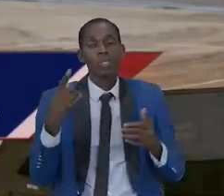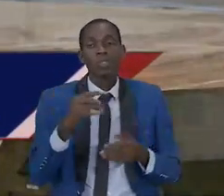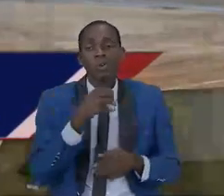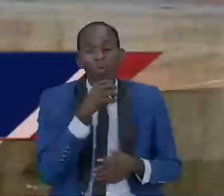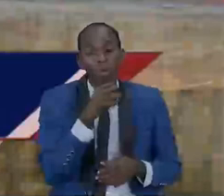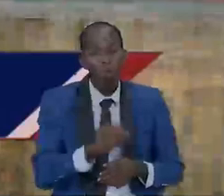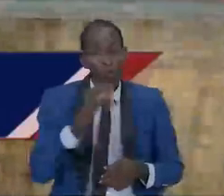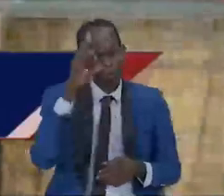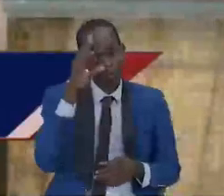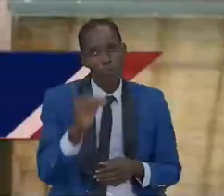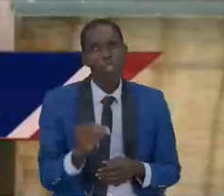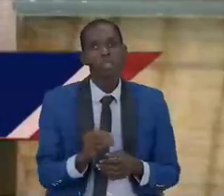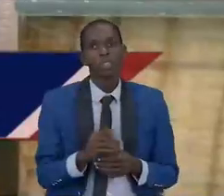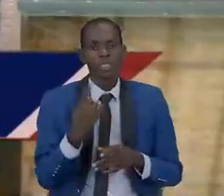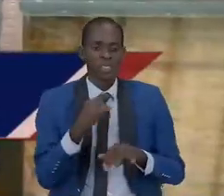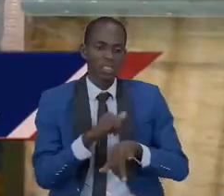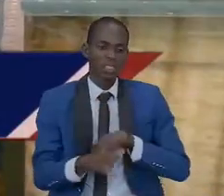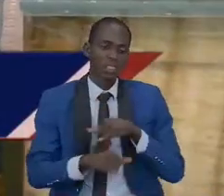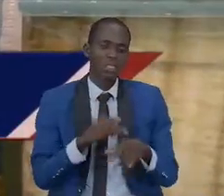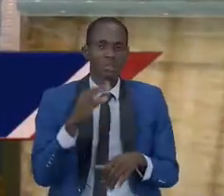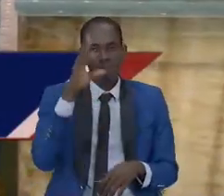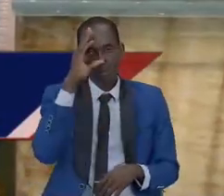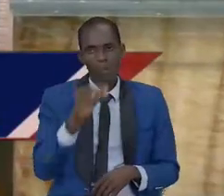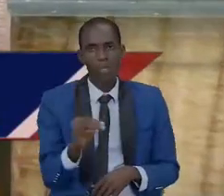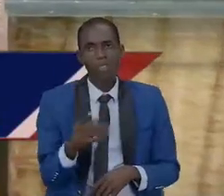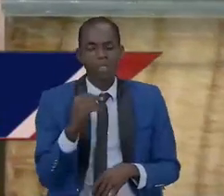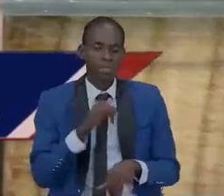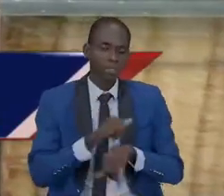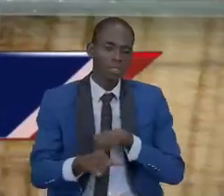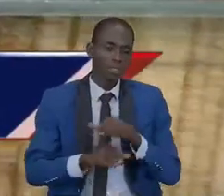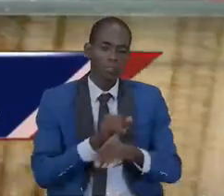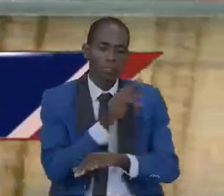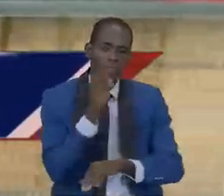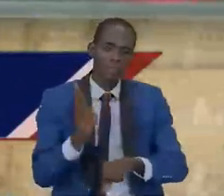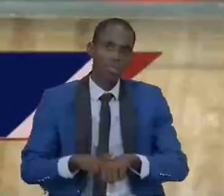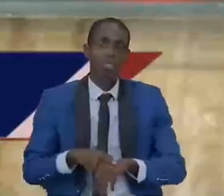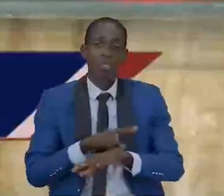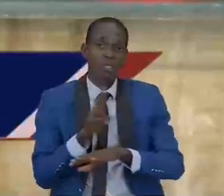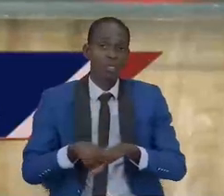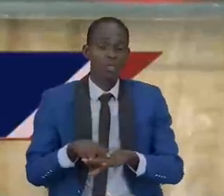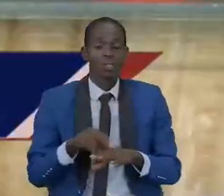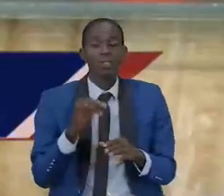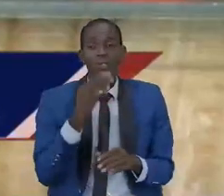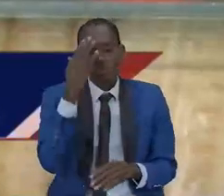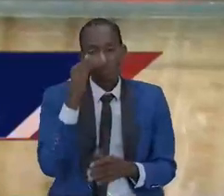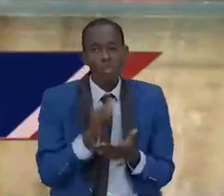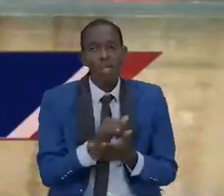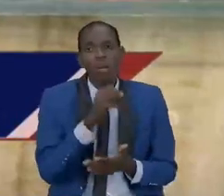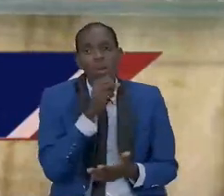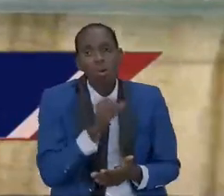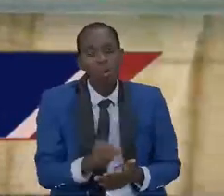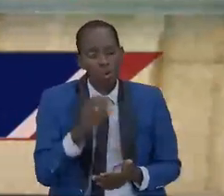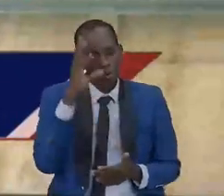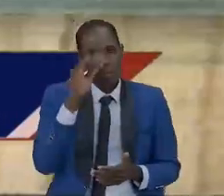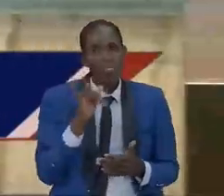homme a été crucifié l'homme dépravé l'homme sensuel l'homme trompeur l'homme séducteur sachant que notre vient homme